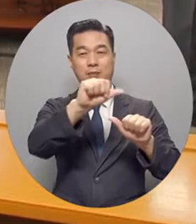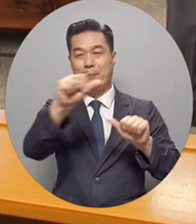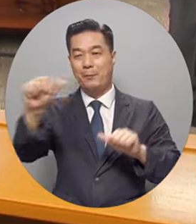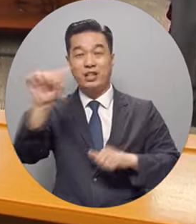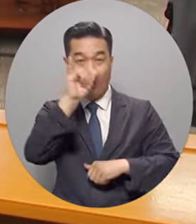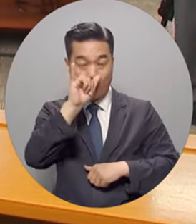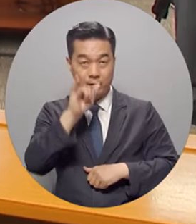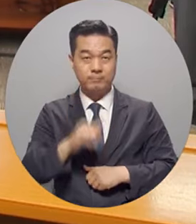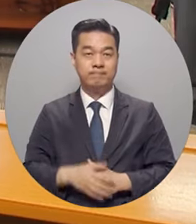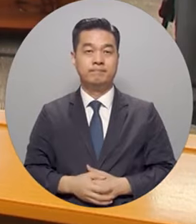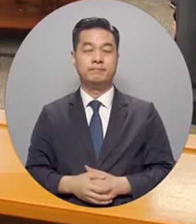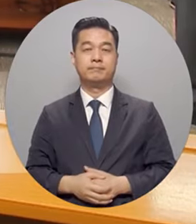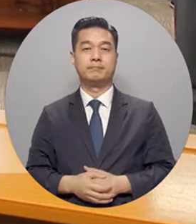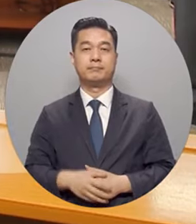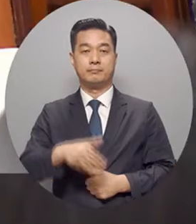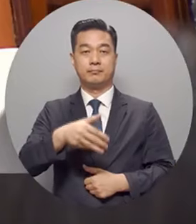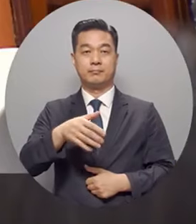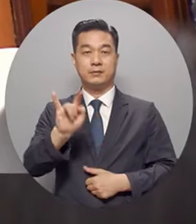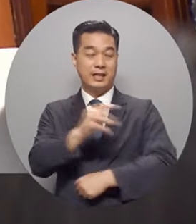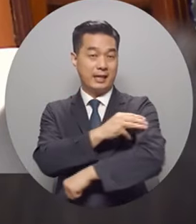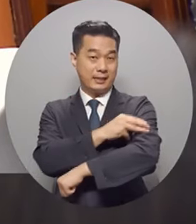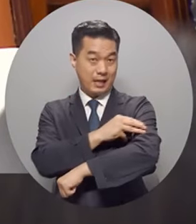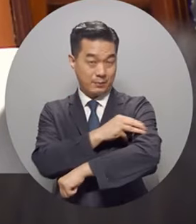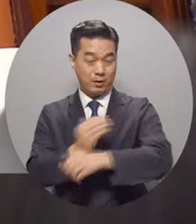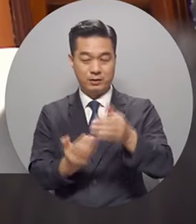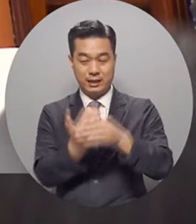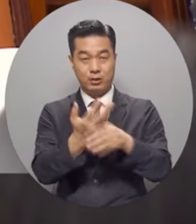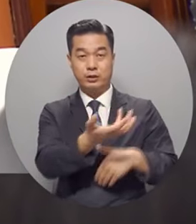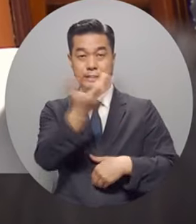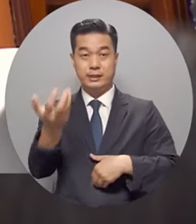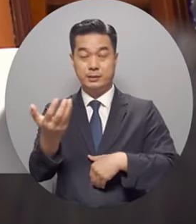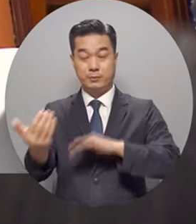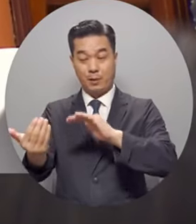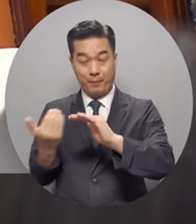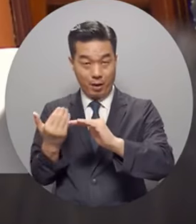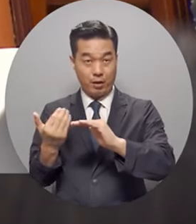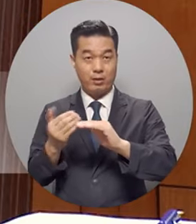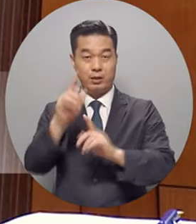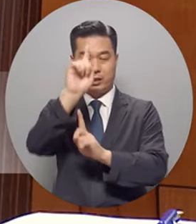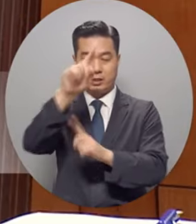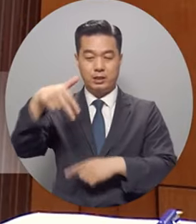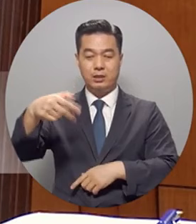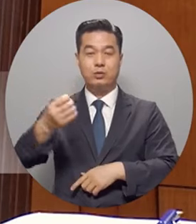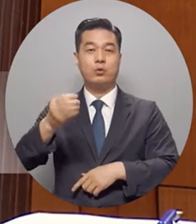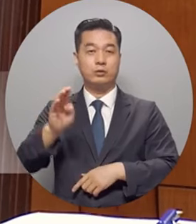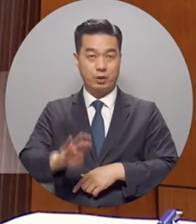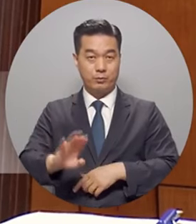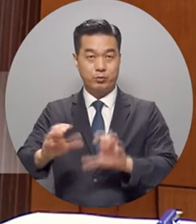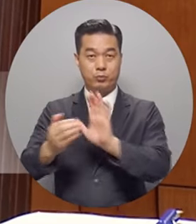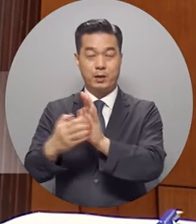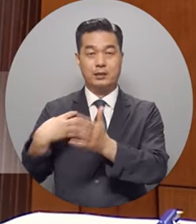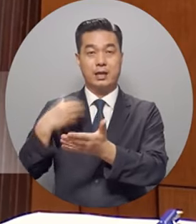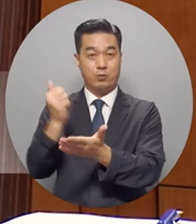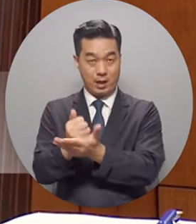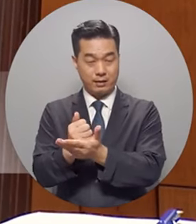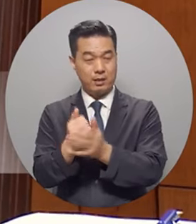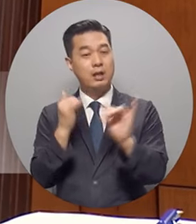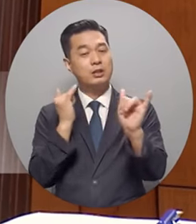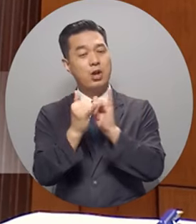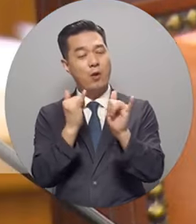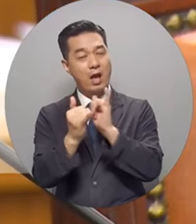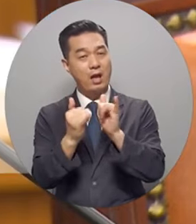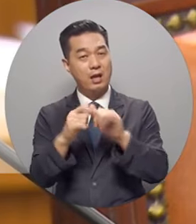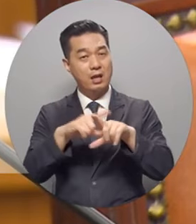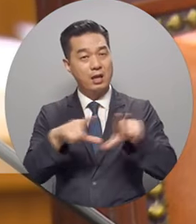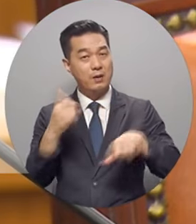야당 의원들은 최상병 사건 이첩 보류 직전 이종섭 당시 국방장관과 통화한 대통령실 일반 전화에 대해서도